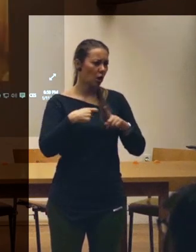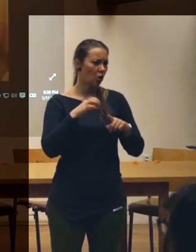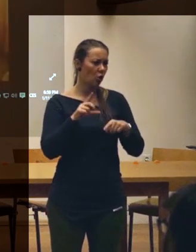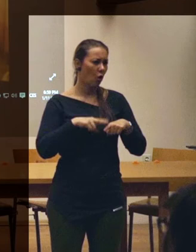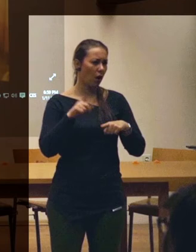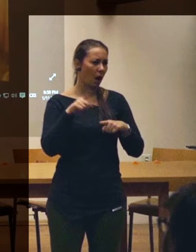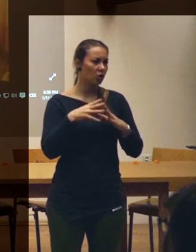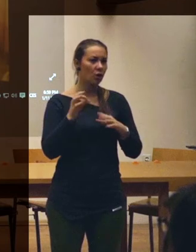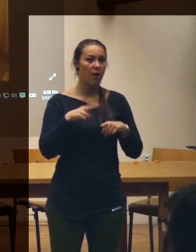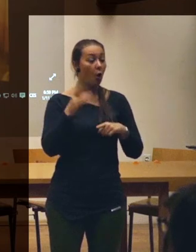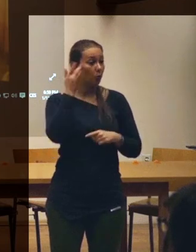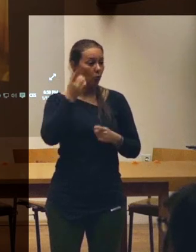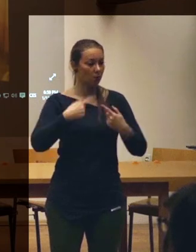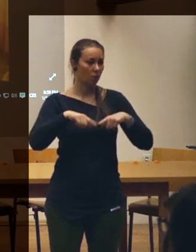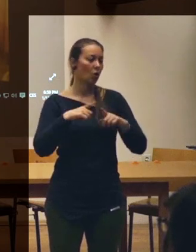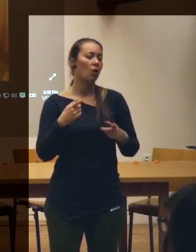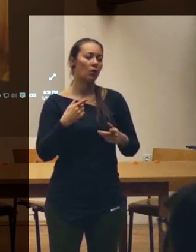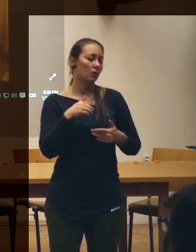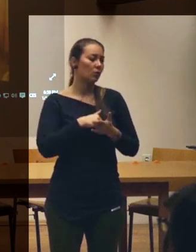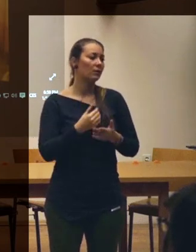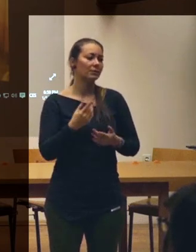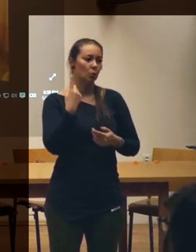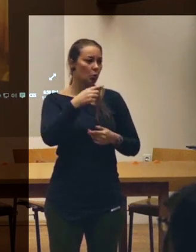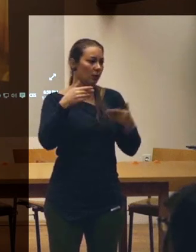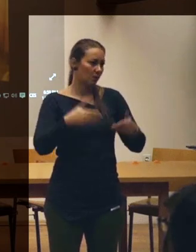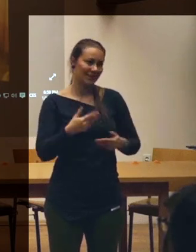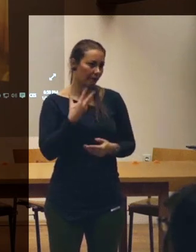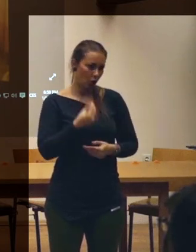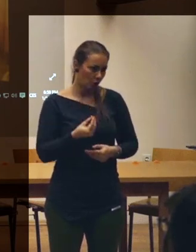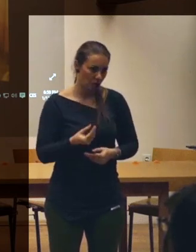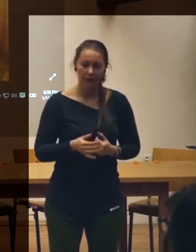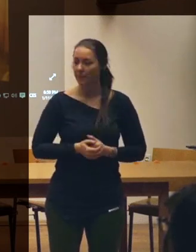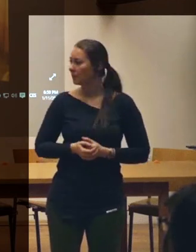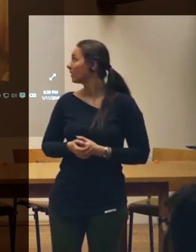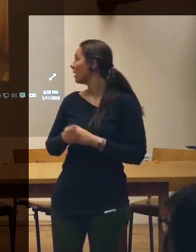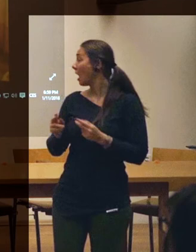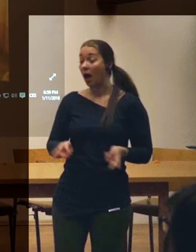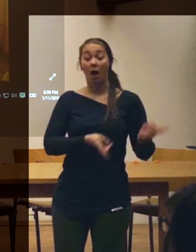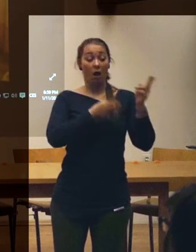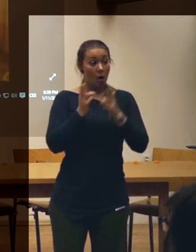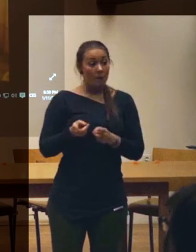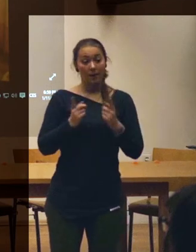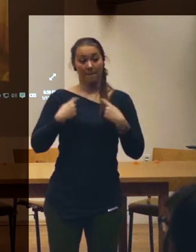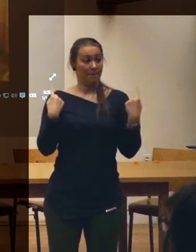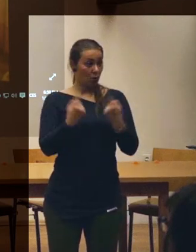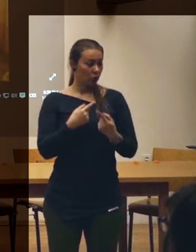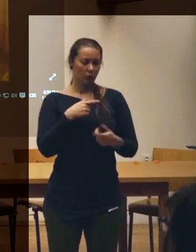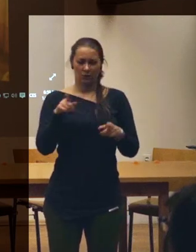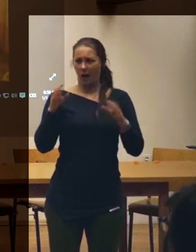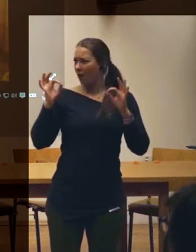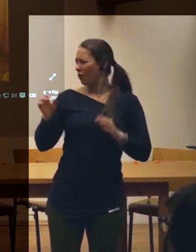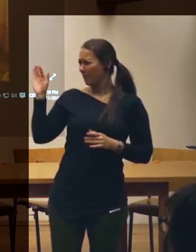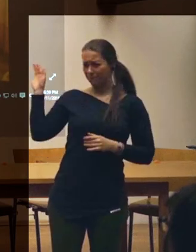odborníčka na disability studies. A toto sú vlastne workshopy, ktoré prebiehali v tom priestore. Working Together bol workshop,